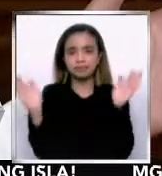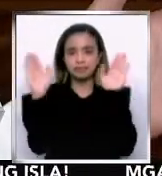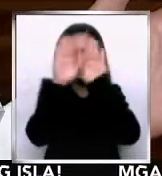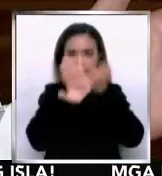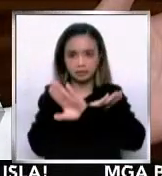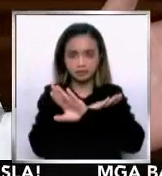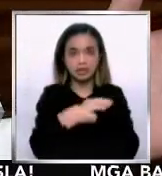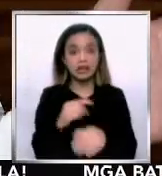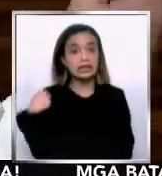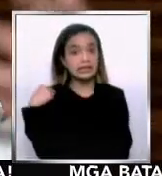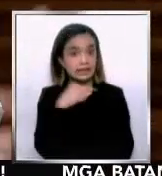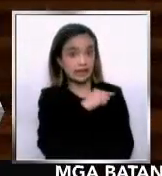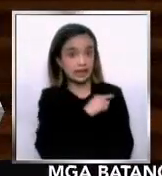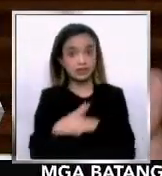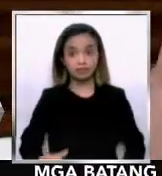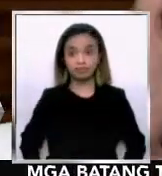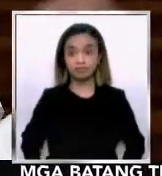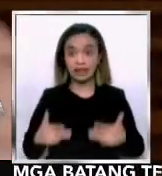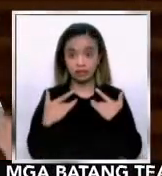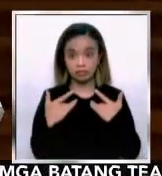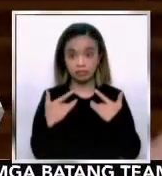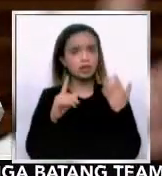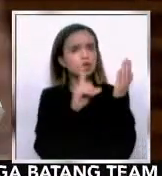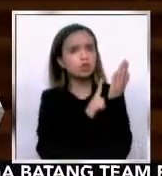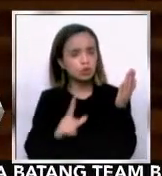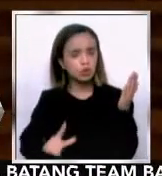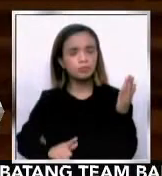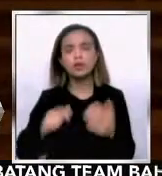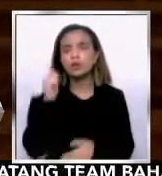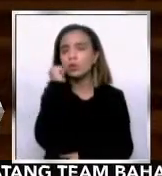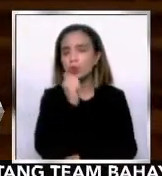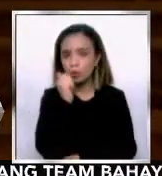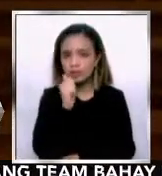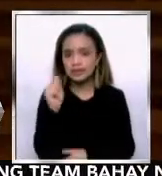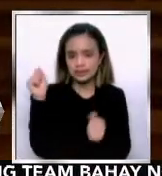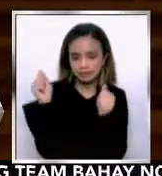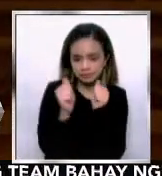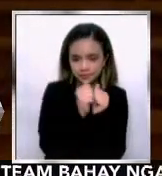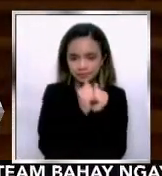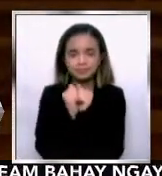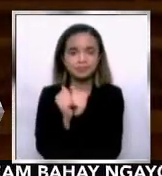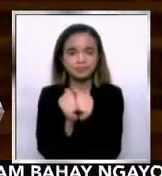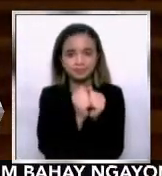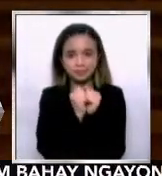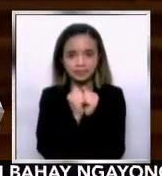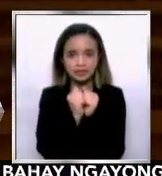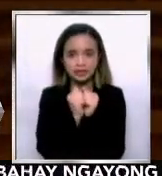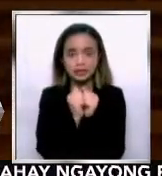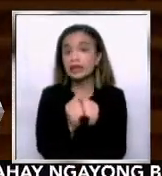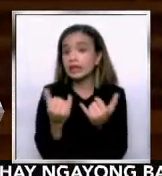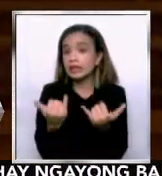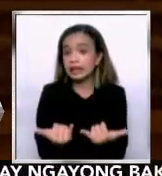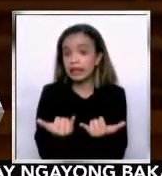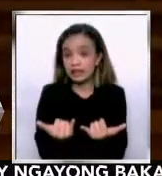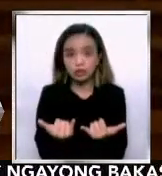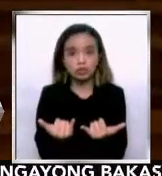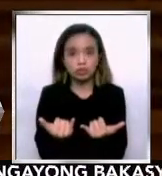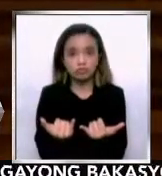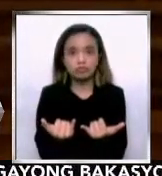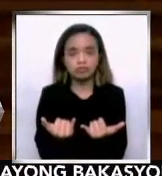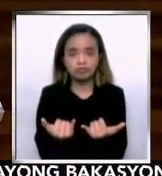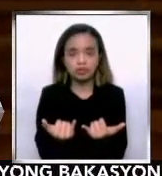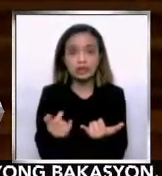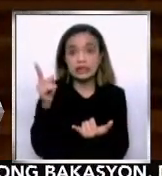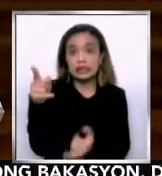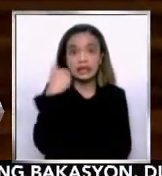ay ang Panginoon ay laging nakikiisa sa atin. Ngayong araw na ito ng kanyang na siya ay